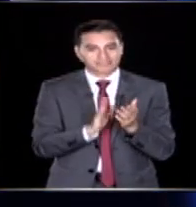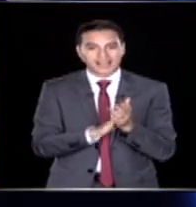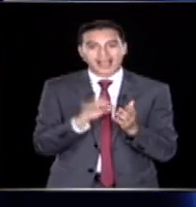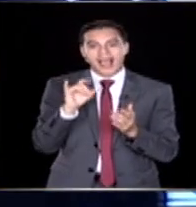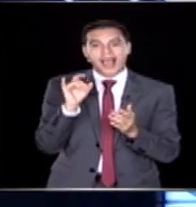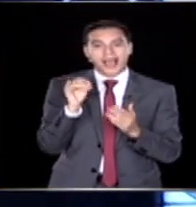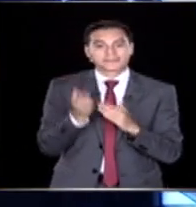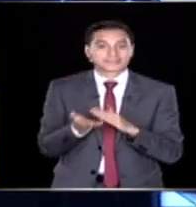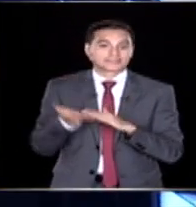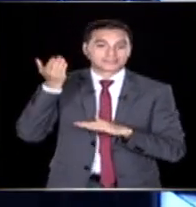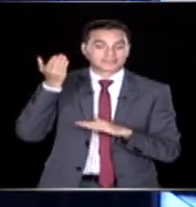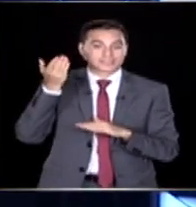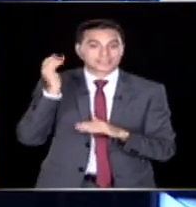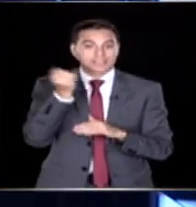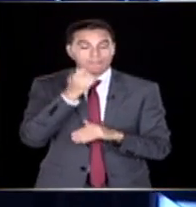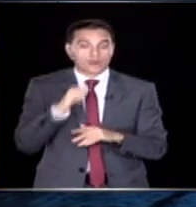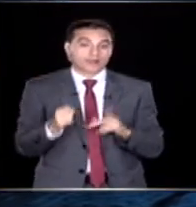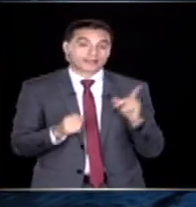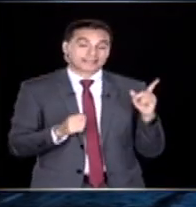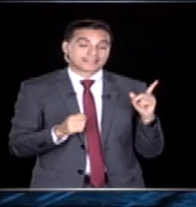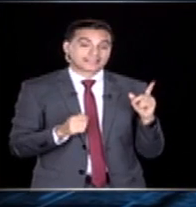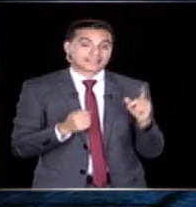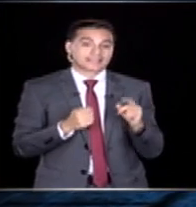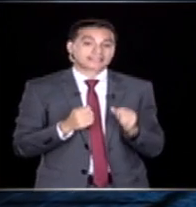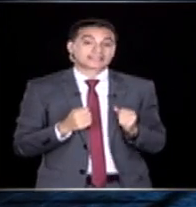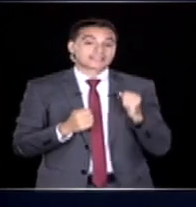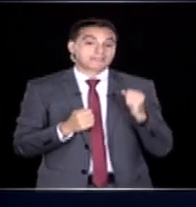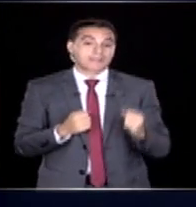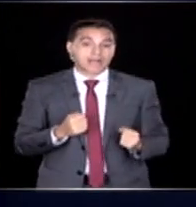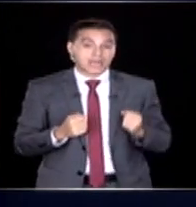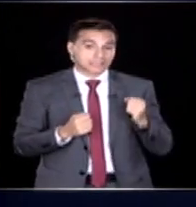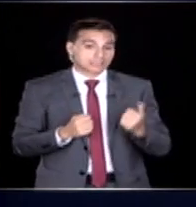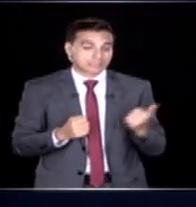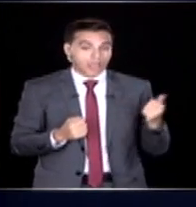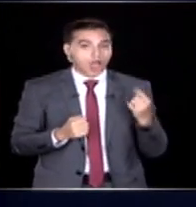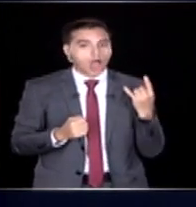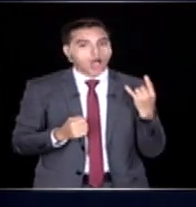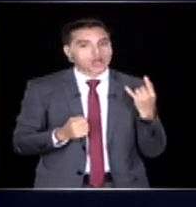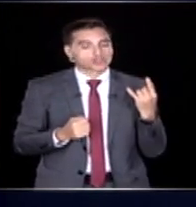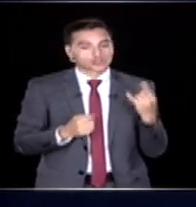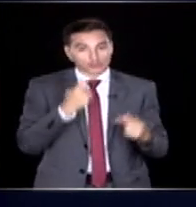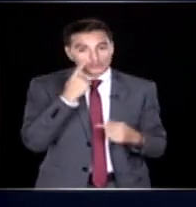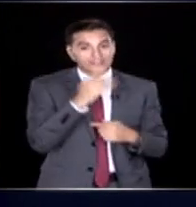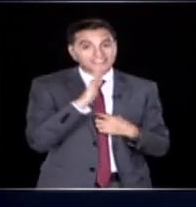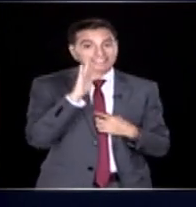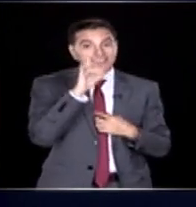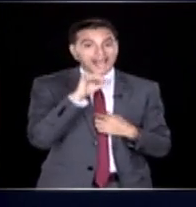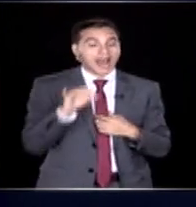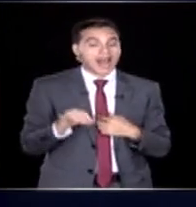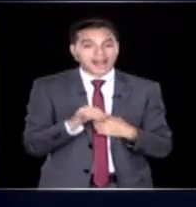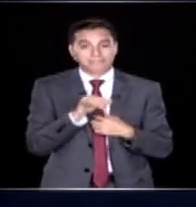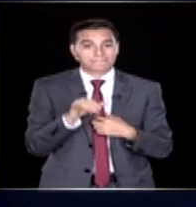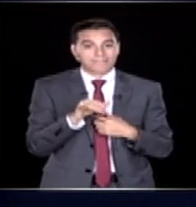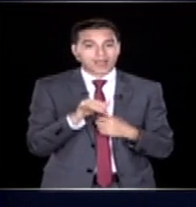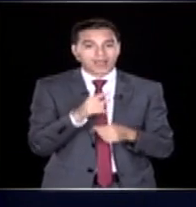50 ساموراي اكسبرس 10. سلمى فريق اكسبرس